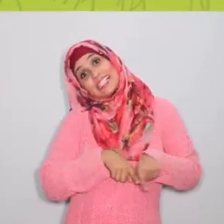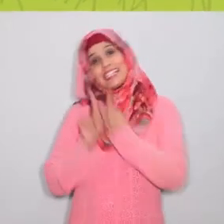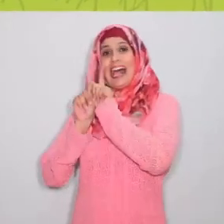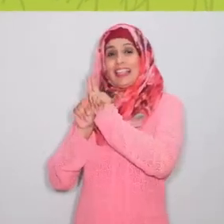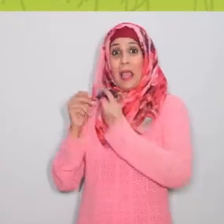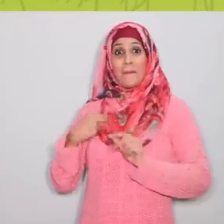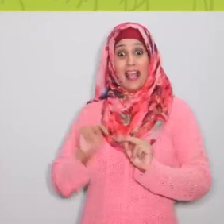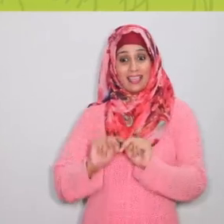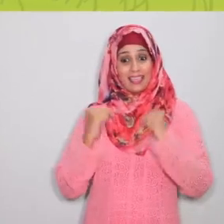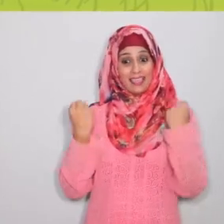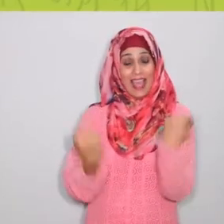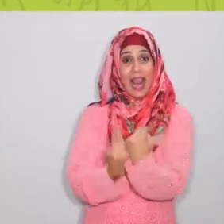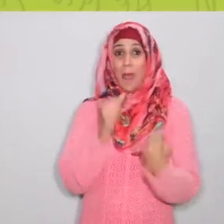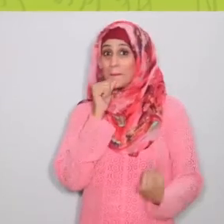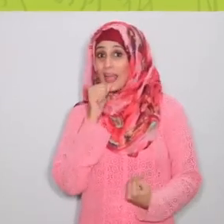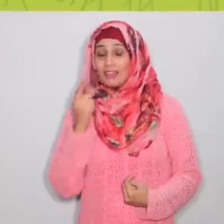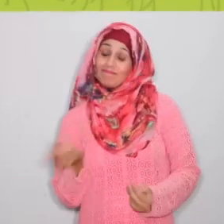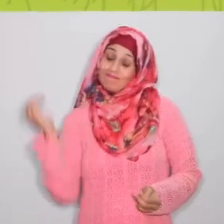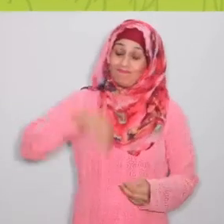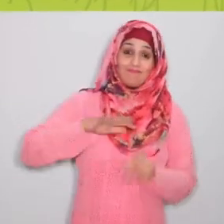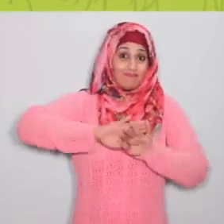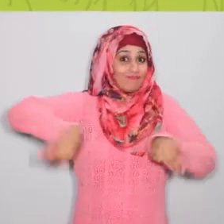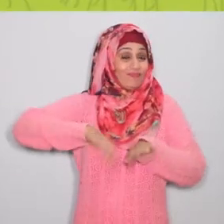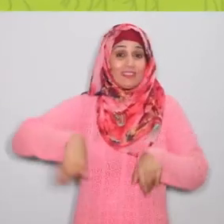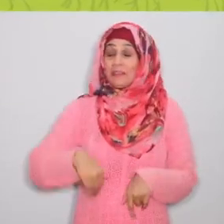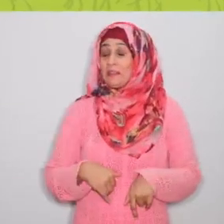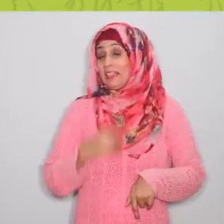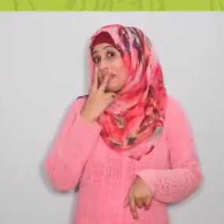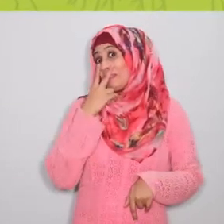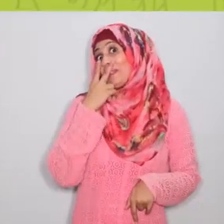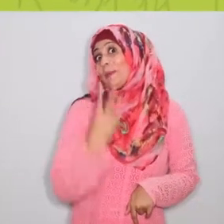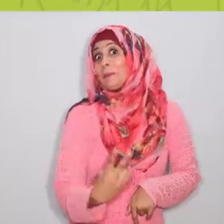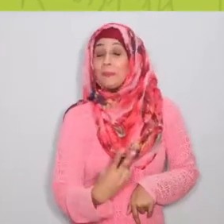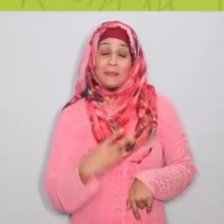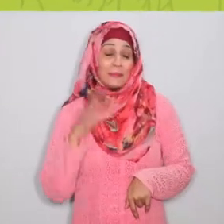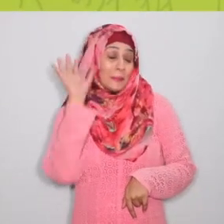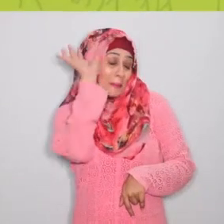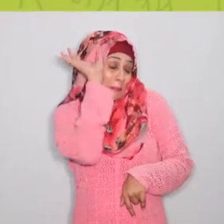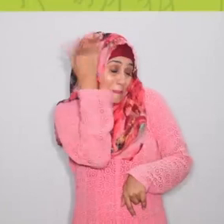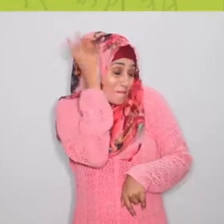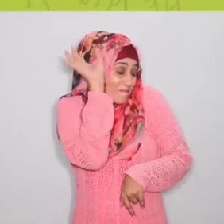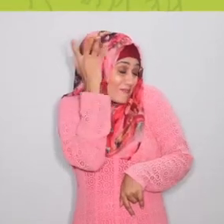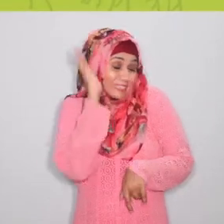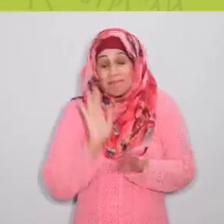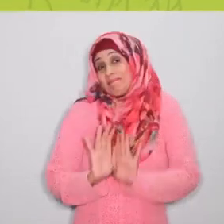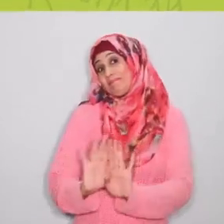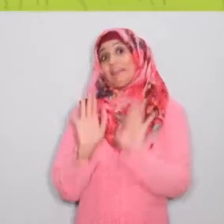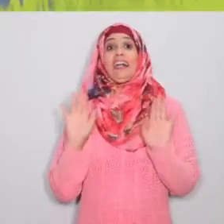हमारे तालाब में एक एक डुबकी लगाओ, देखना इतना ताजा दम महसूस होगा कि